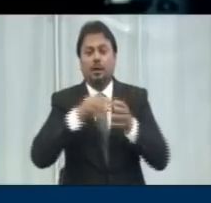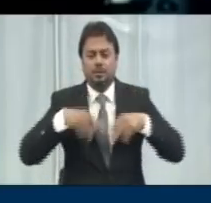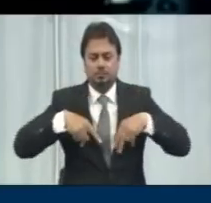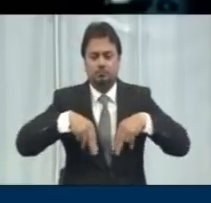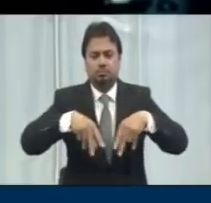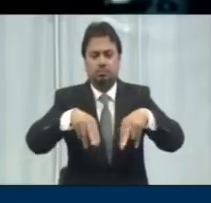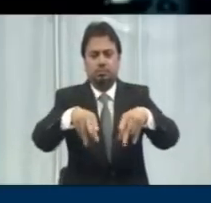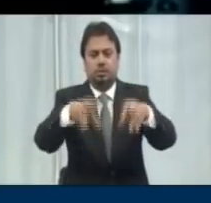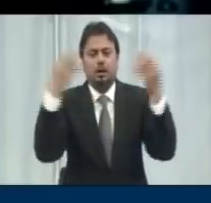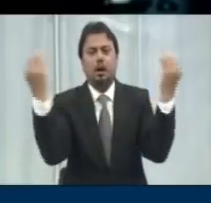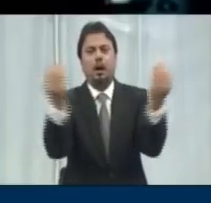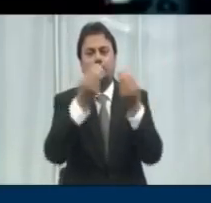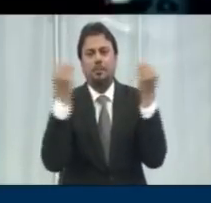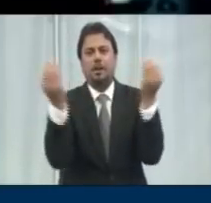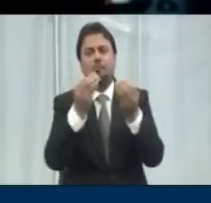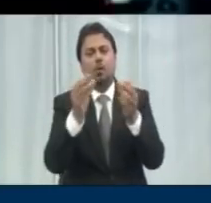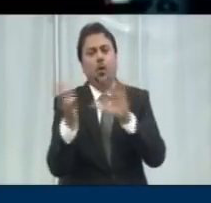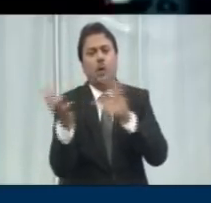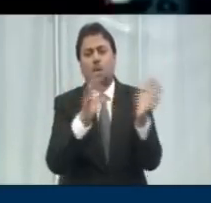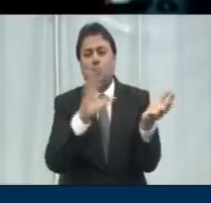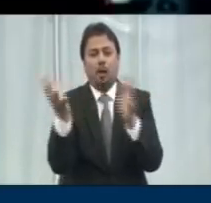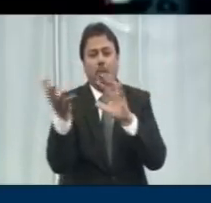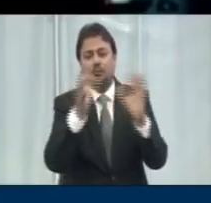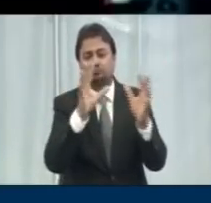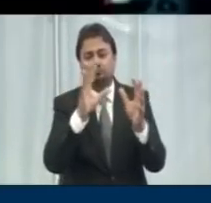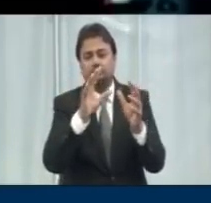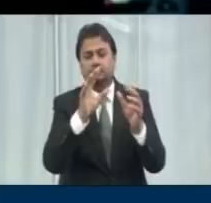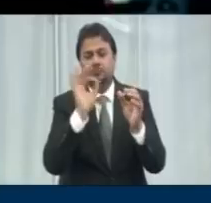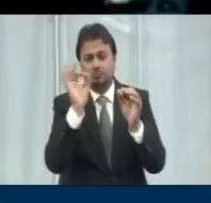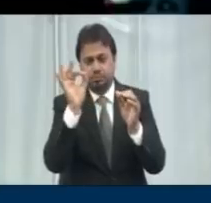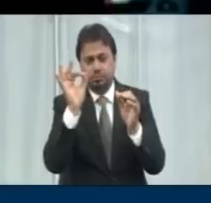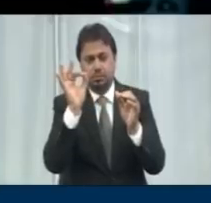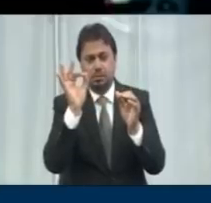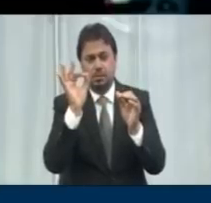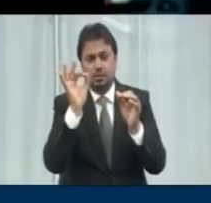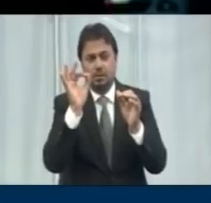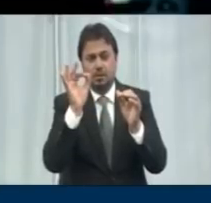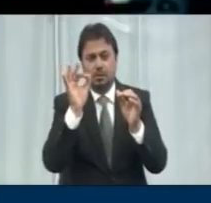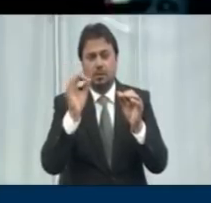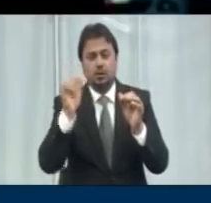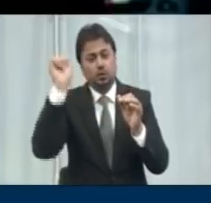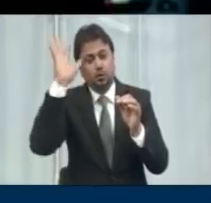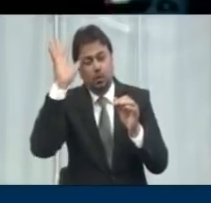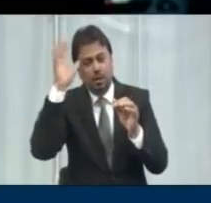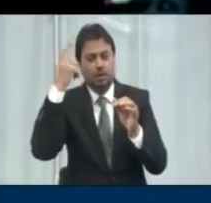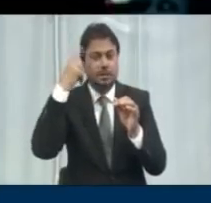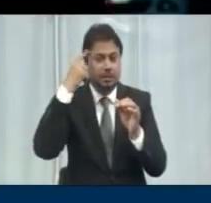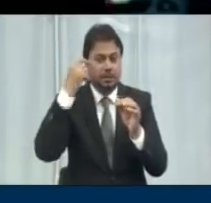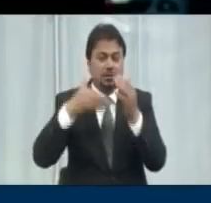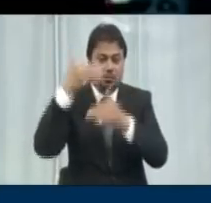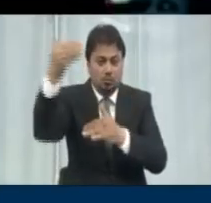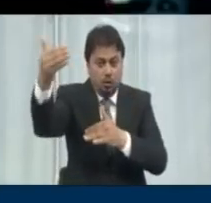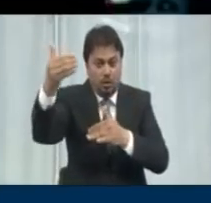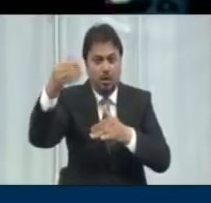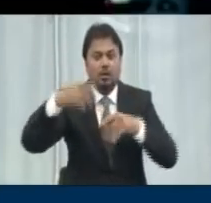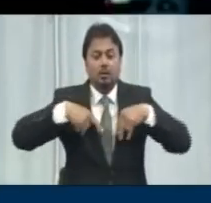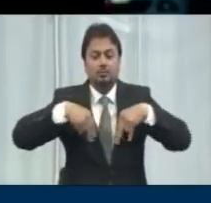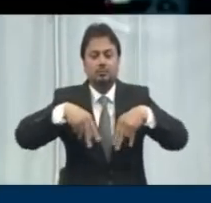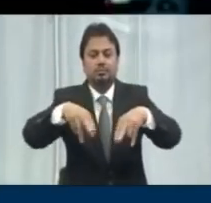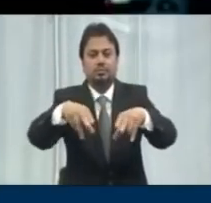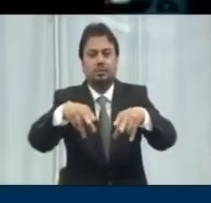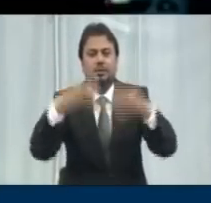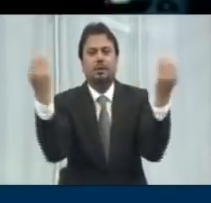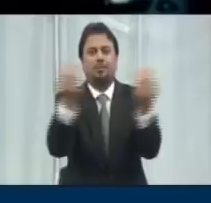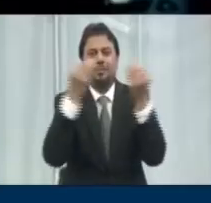حظر التجوال القادم، يعني ربما ستكون الزيارة خلال الجمعة أو السبت القادم، بالتالي سوف يكون هنالك